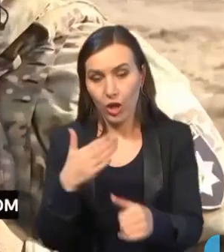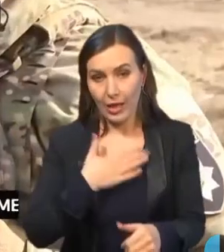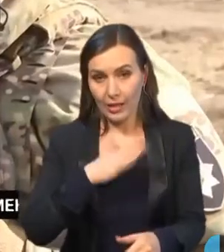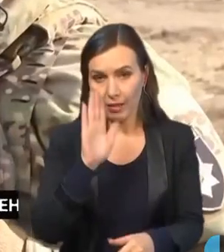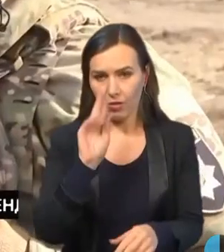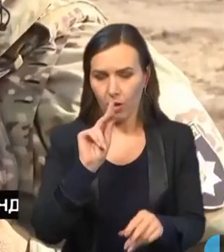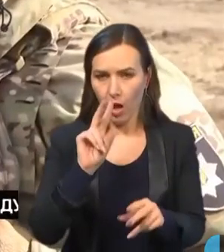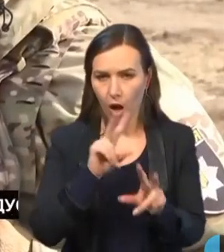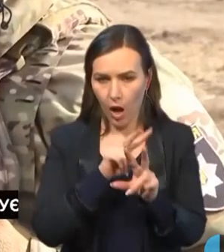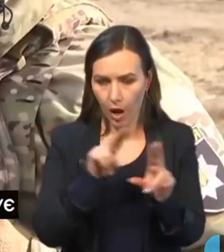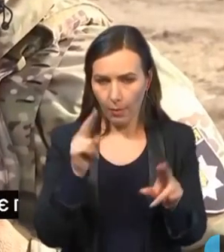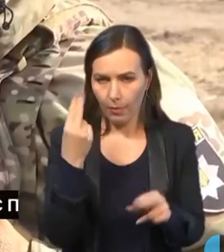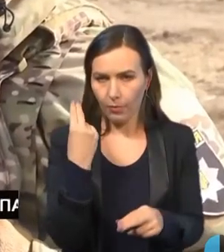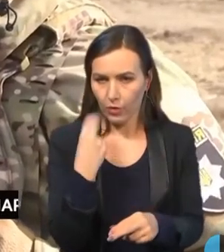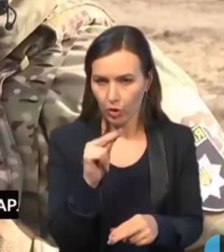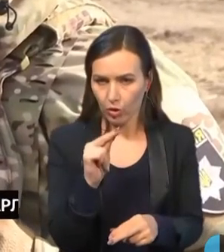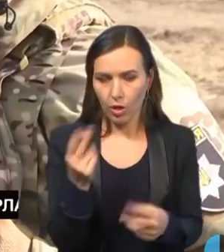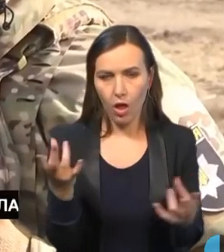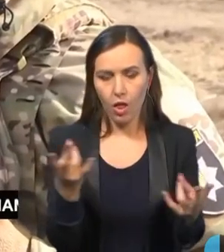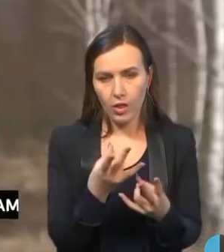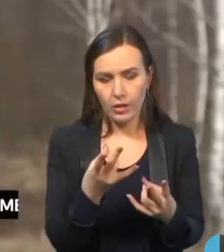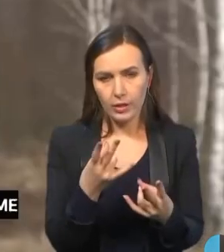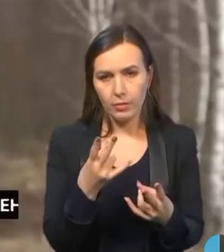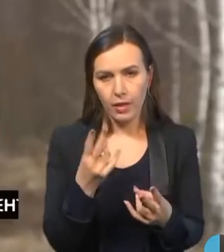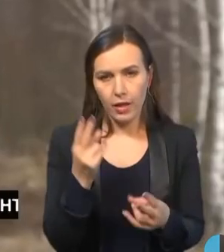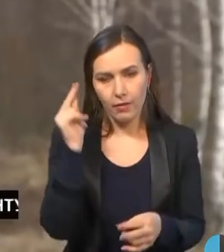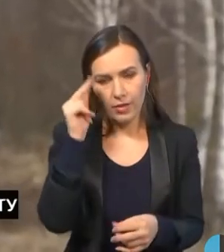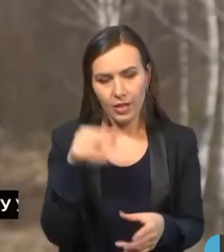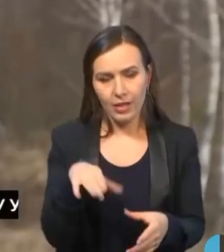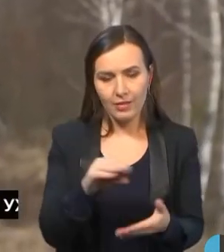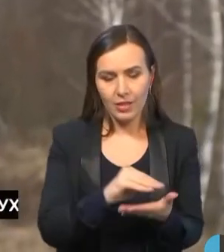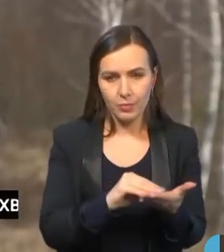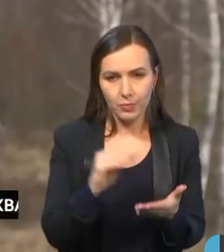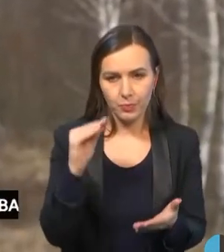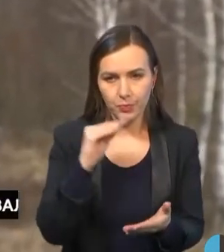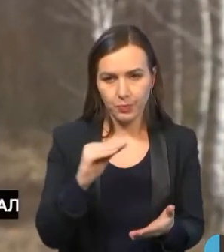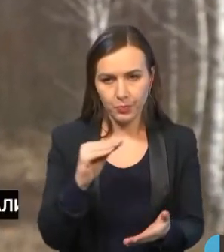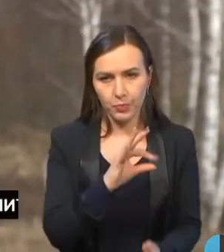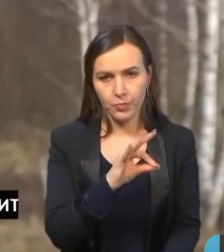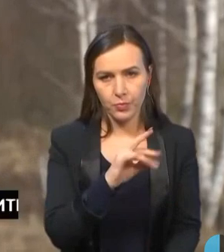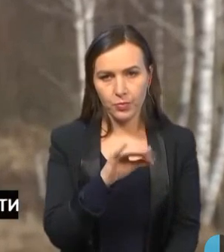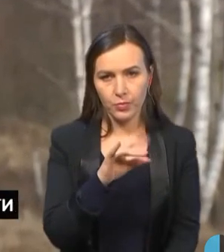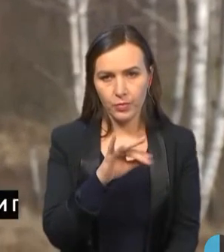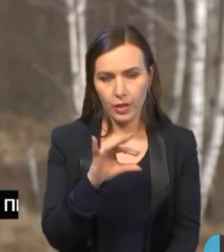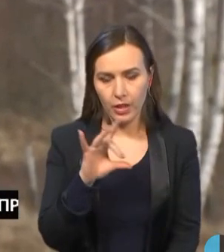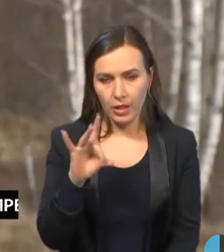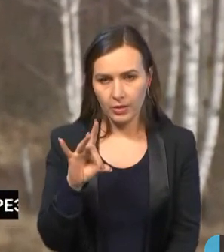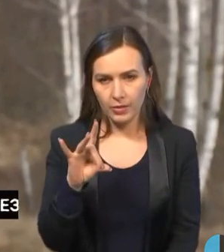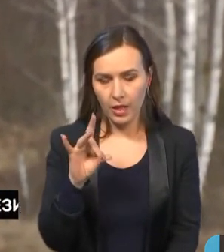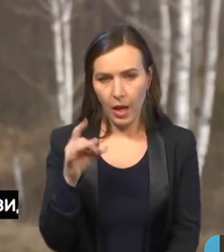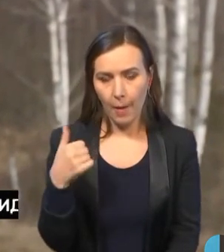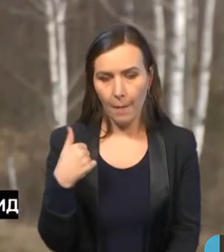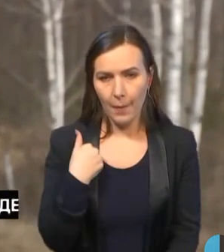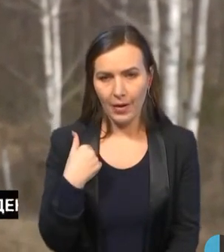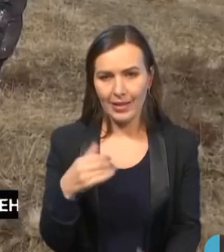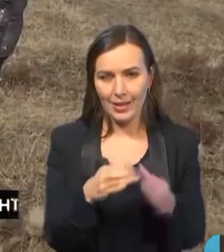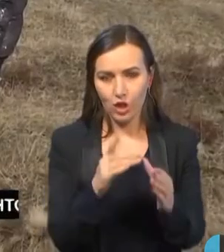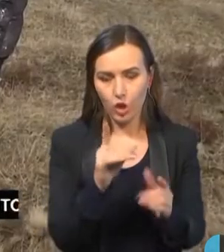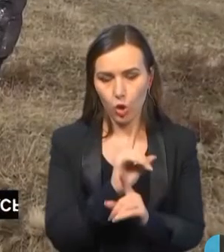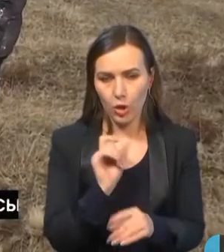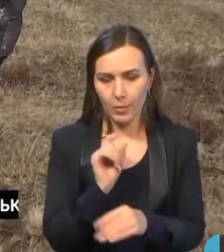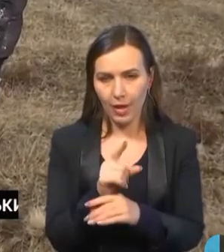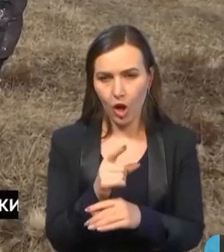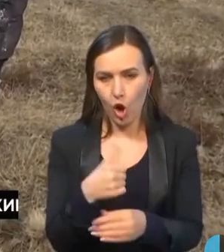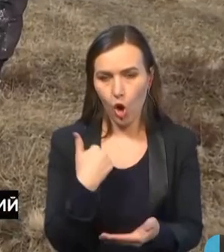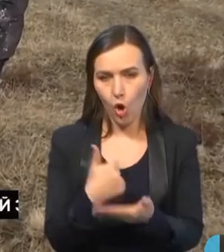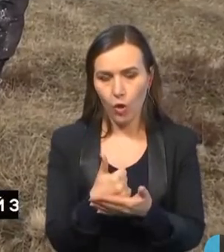І треба вивчати все, повторювати. Житомирянин Олександр – боєць роти особливого призначення Головного управління